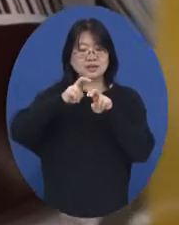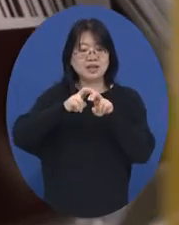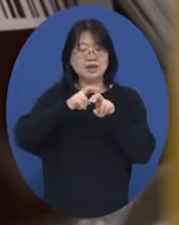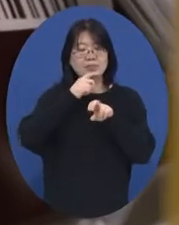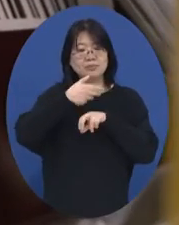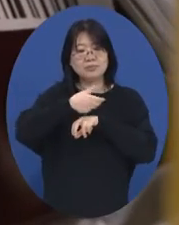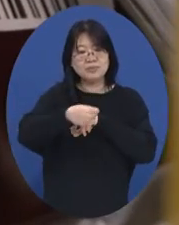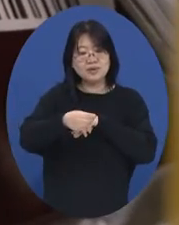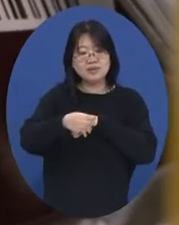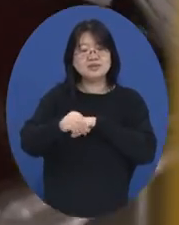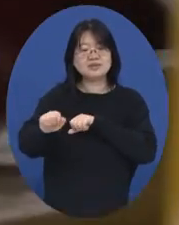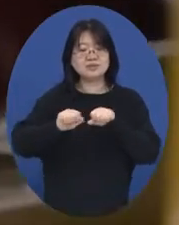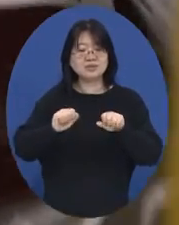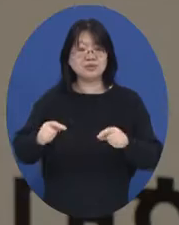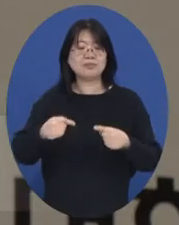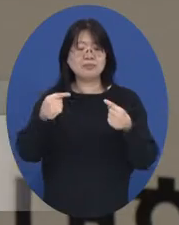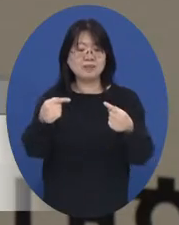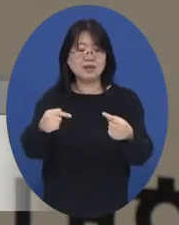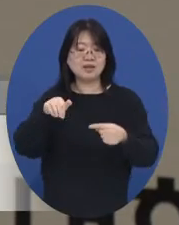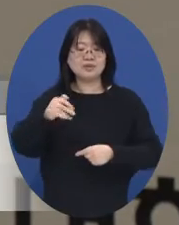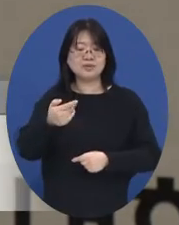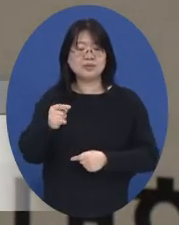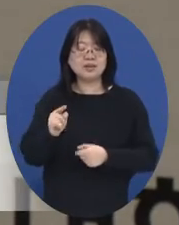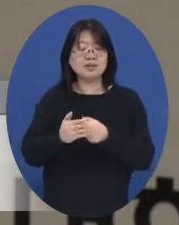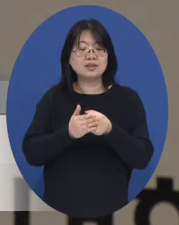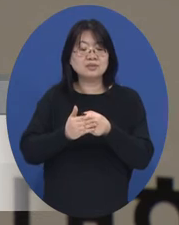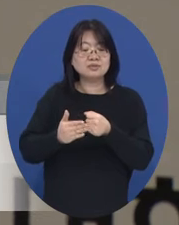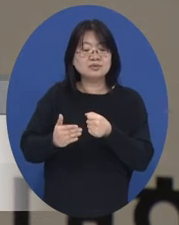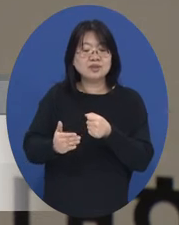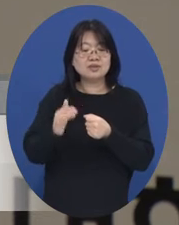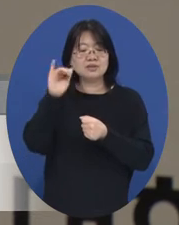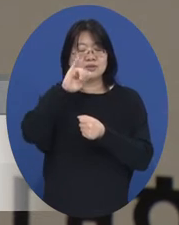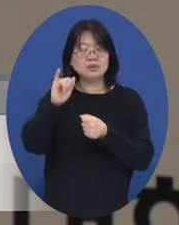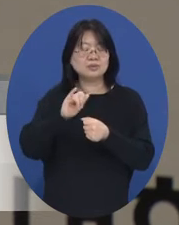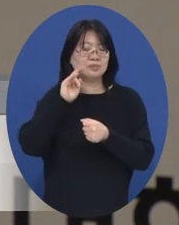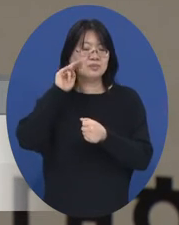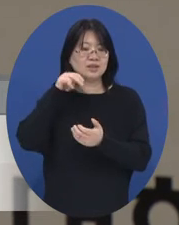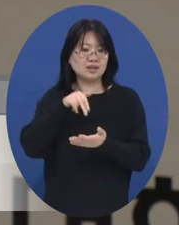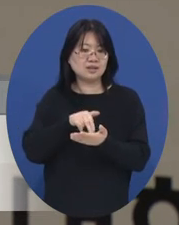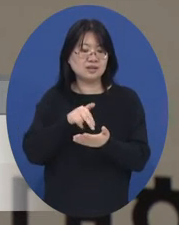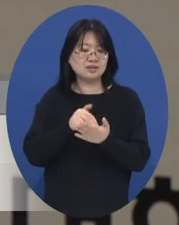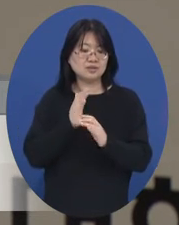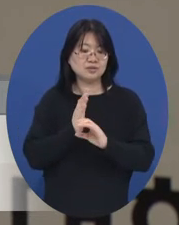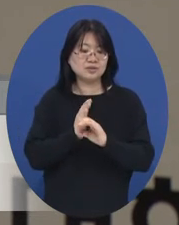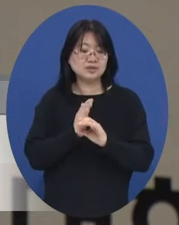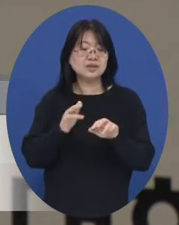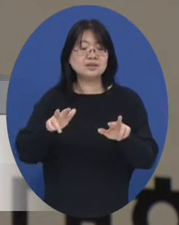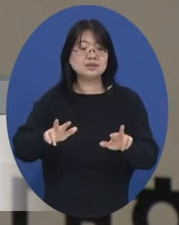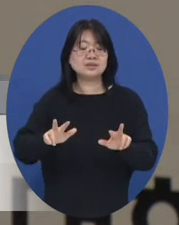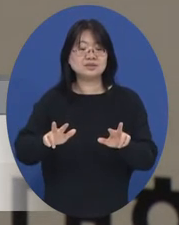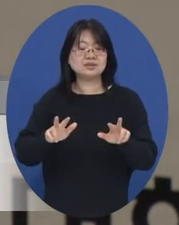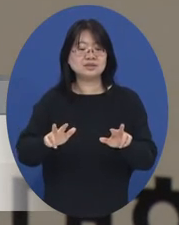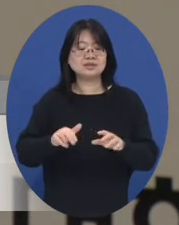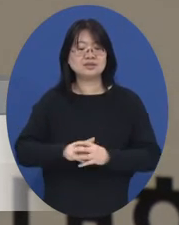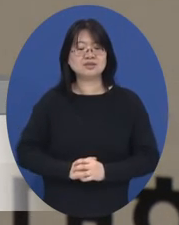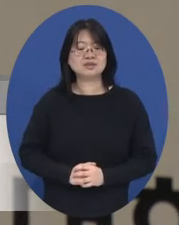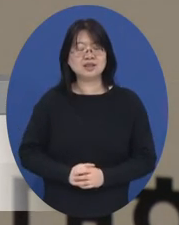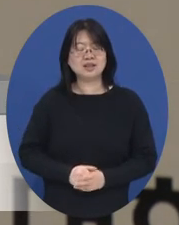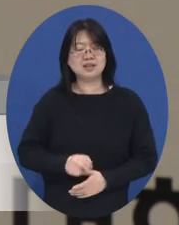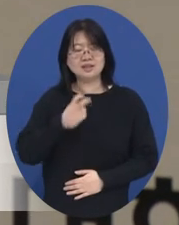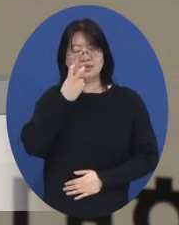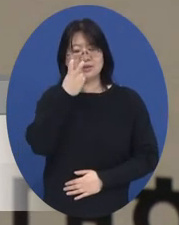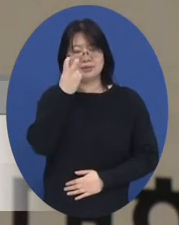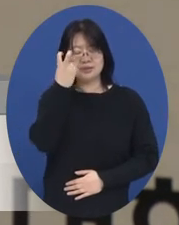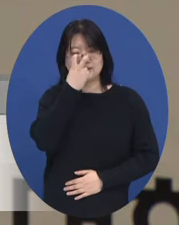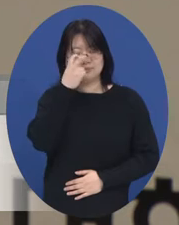헌혈 운동에 동참했습니다. 코로나 바이러스 19로 전국이 초비상사태입니다.